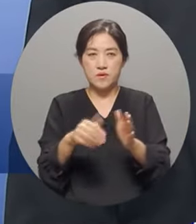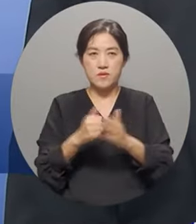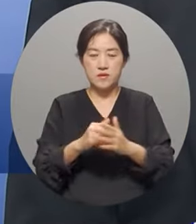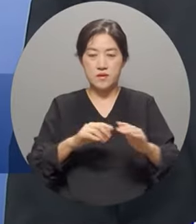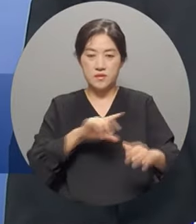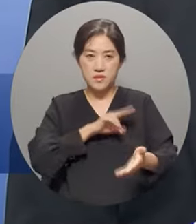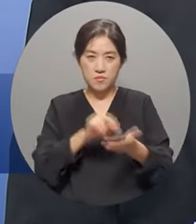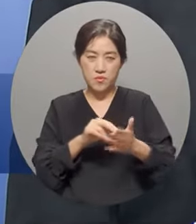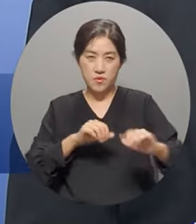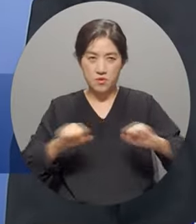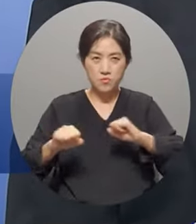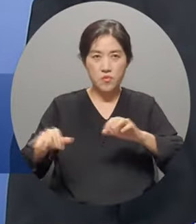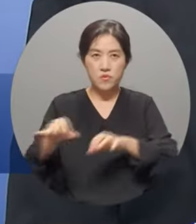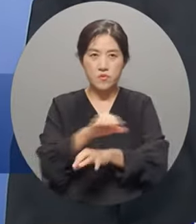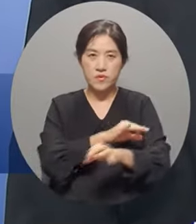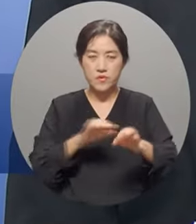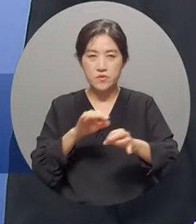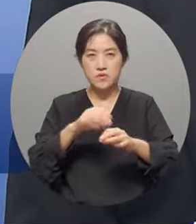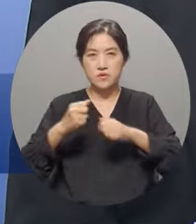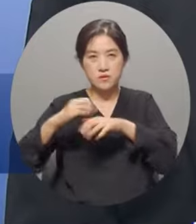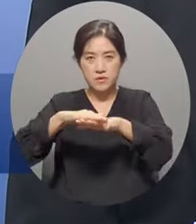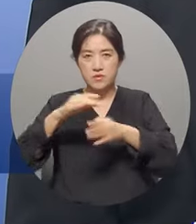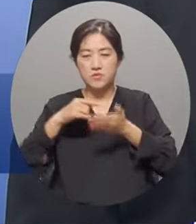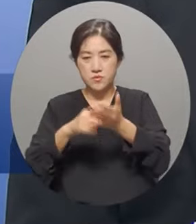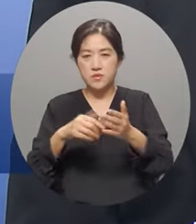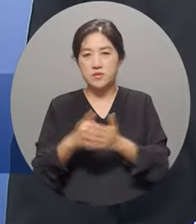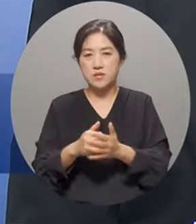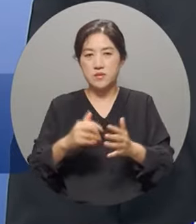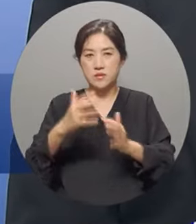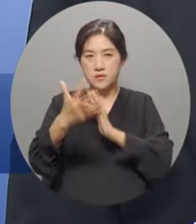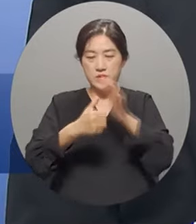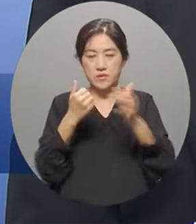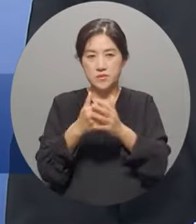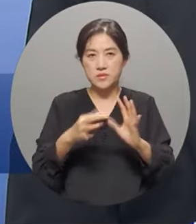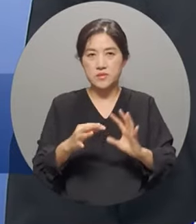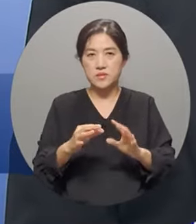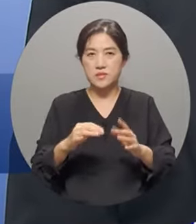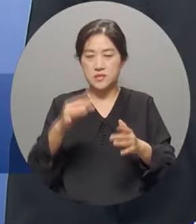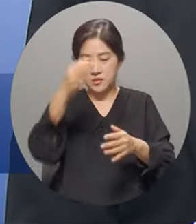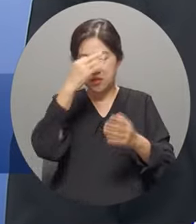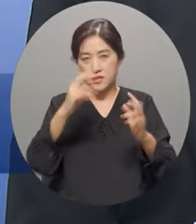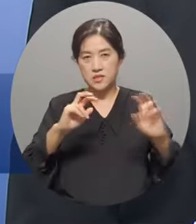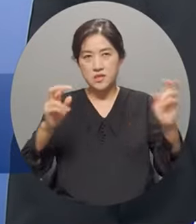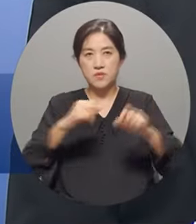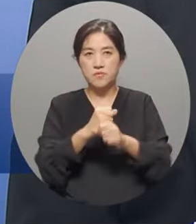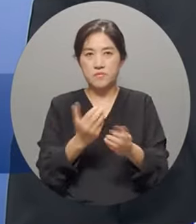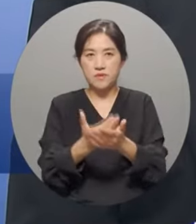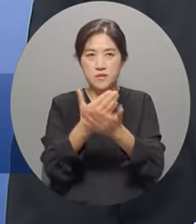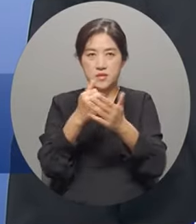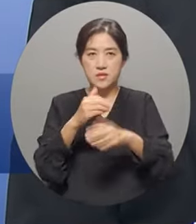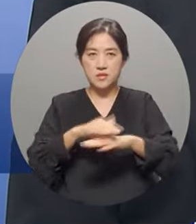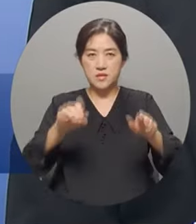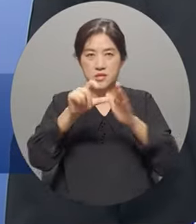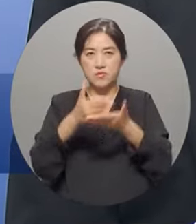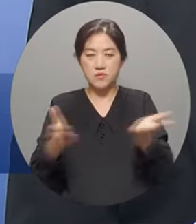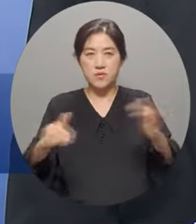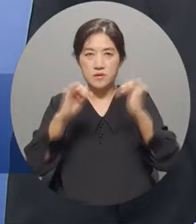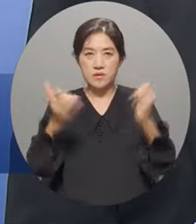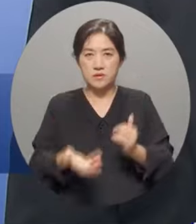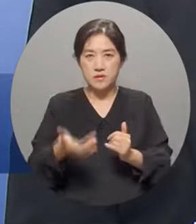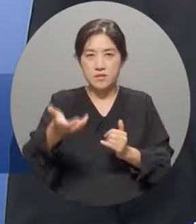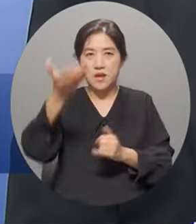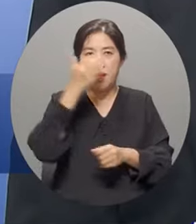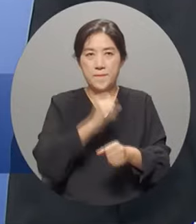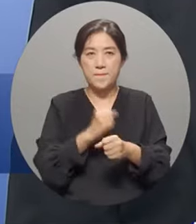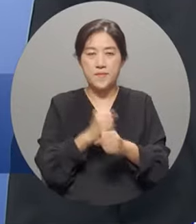경제 로드맵도 추진하겠습니다. 혁신 생태계 강화, 공정한 기회 보장, 사회 이동성 개선 등